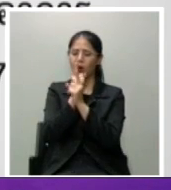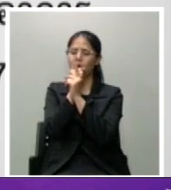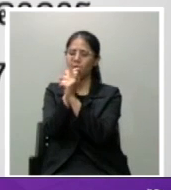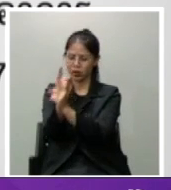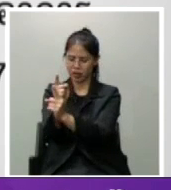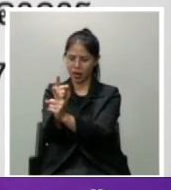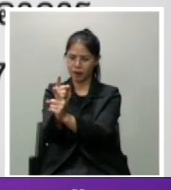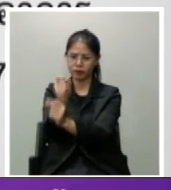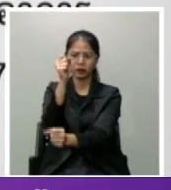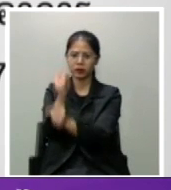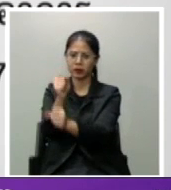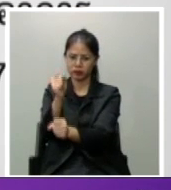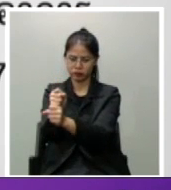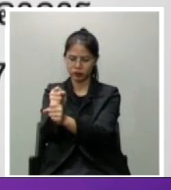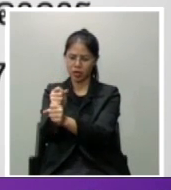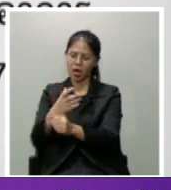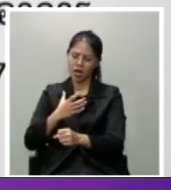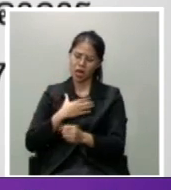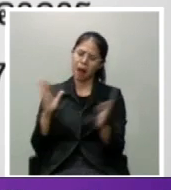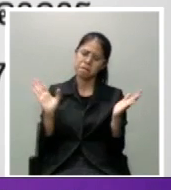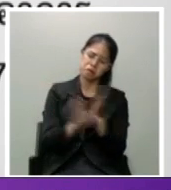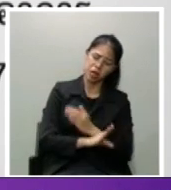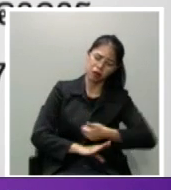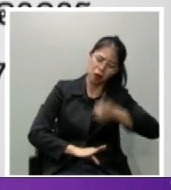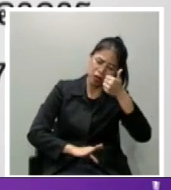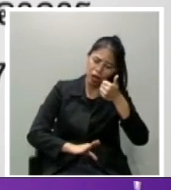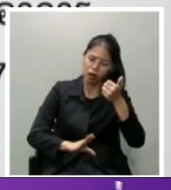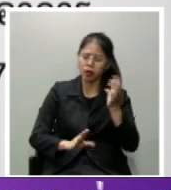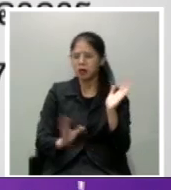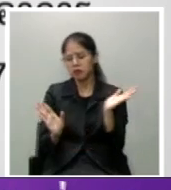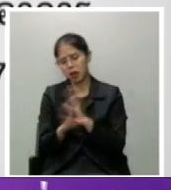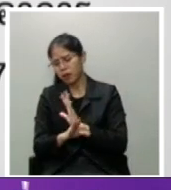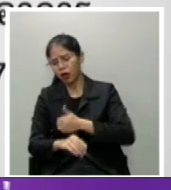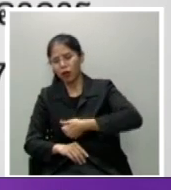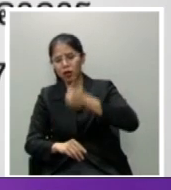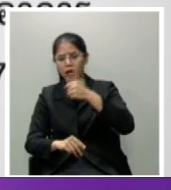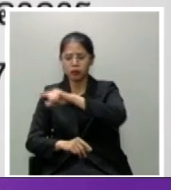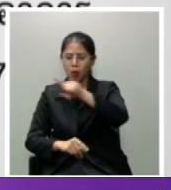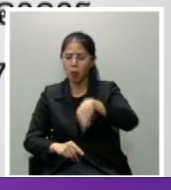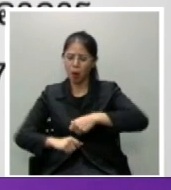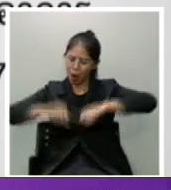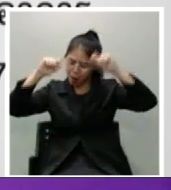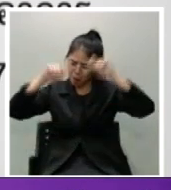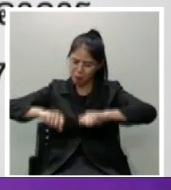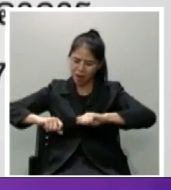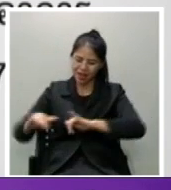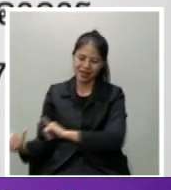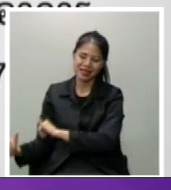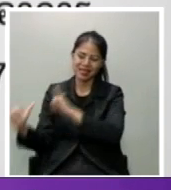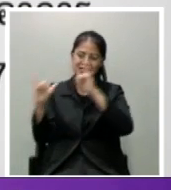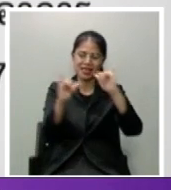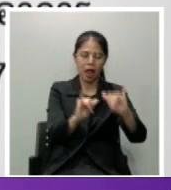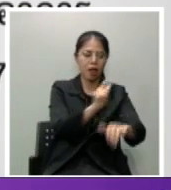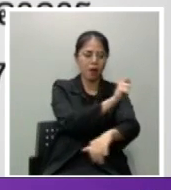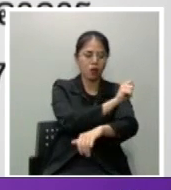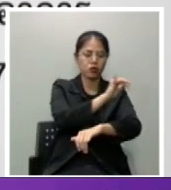นายกสุรยุทธ์ท่านจะเปลี่ยนก็ได้แต่ท่านเห็นว่า200กิโลนั้นเหมาะมีมติให้ย้ายไปอยุธยาที่นิคมโร